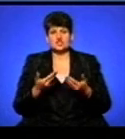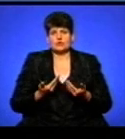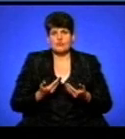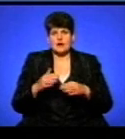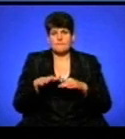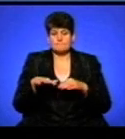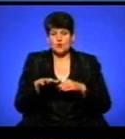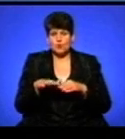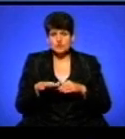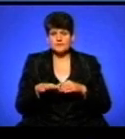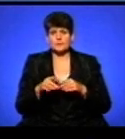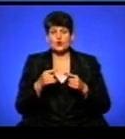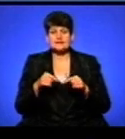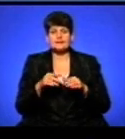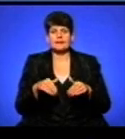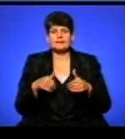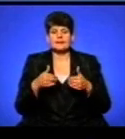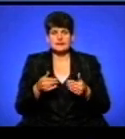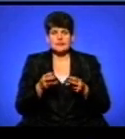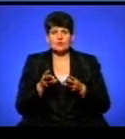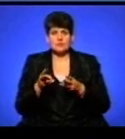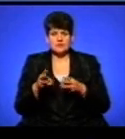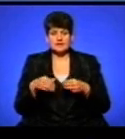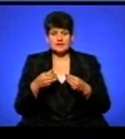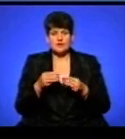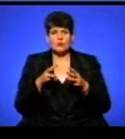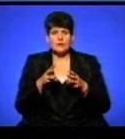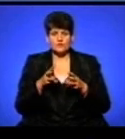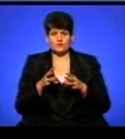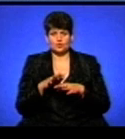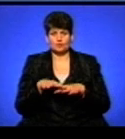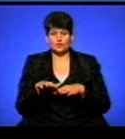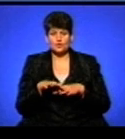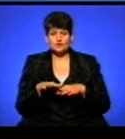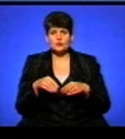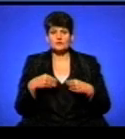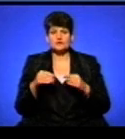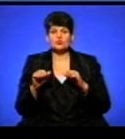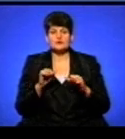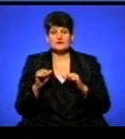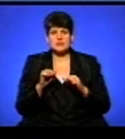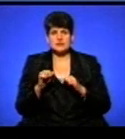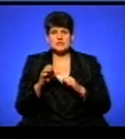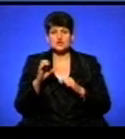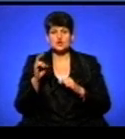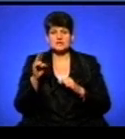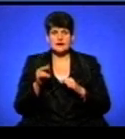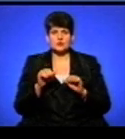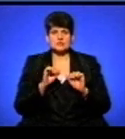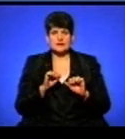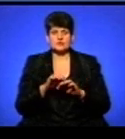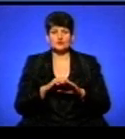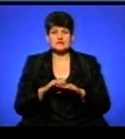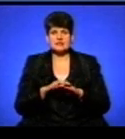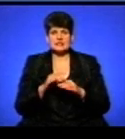відповідно, організація, яка надає послугу з опалення, визначає опалювальну площу і подається до управління соціального захисту населення